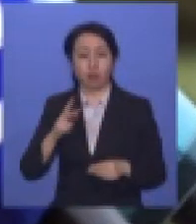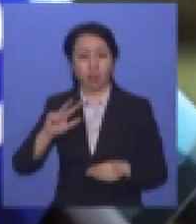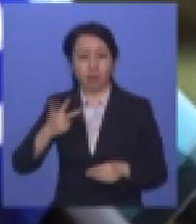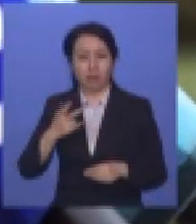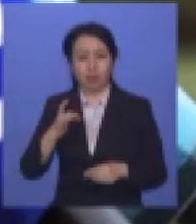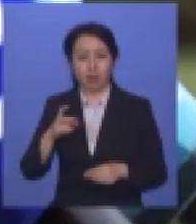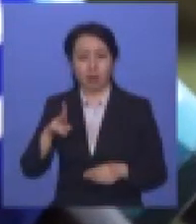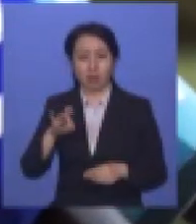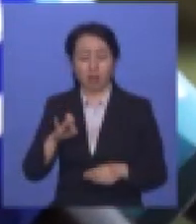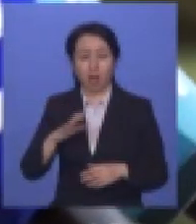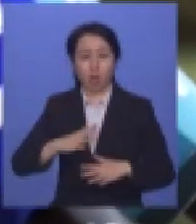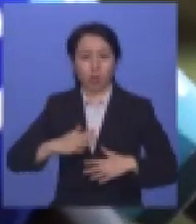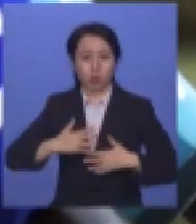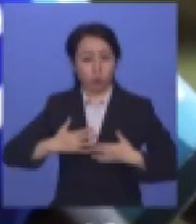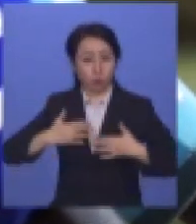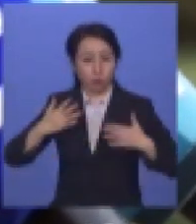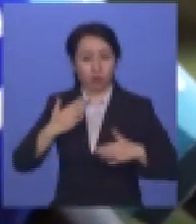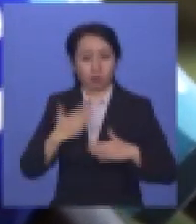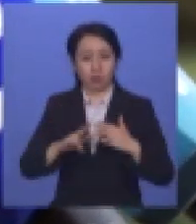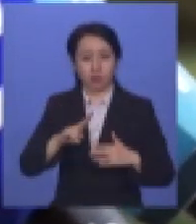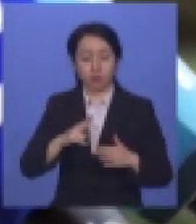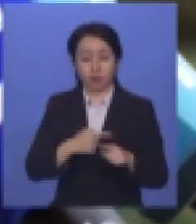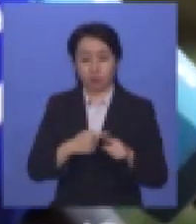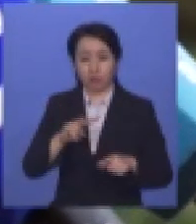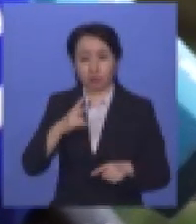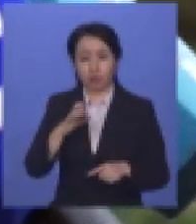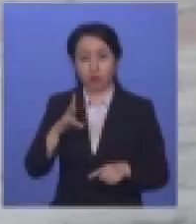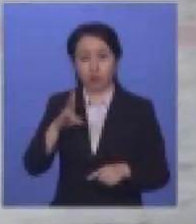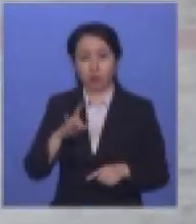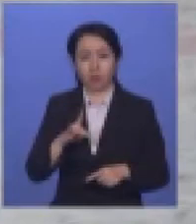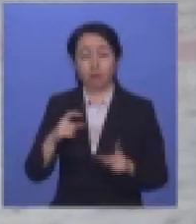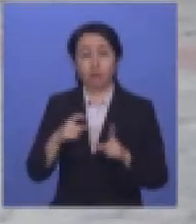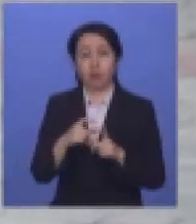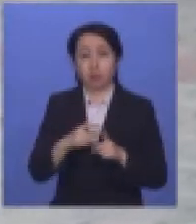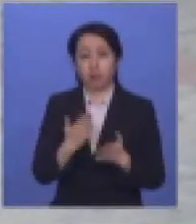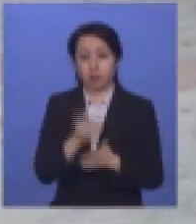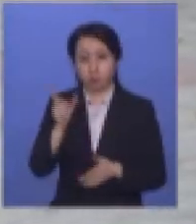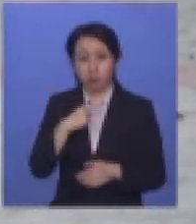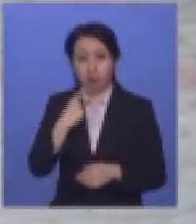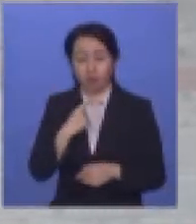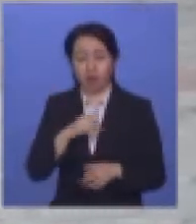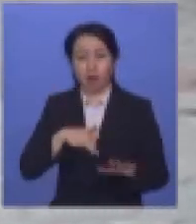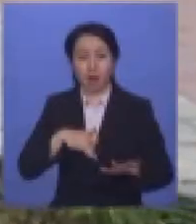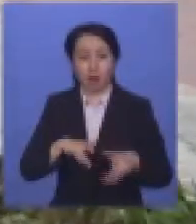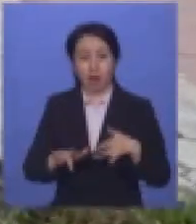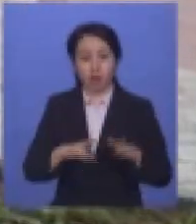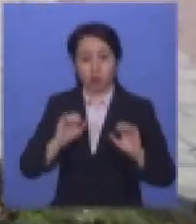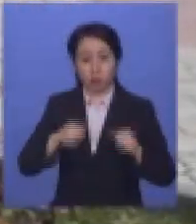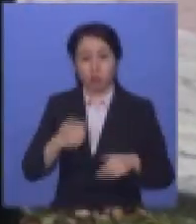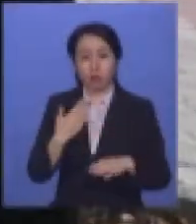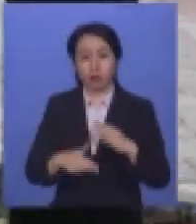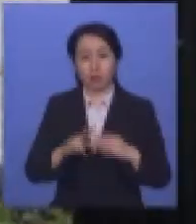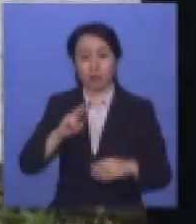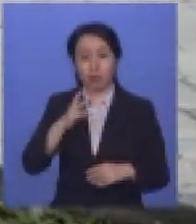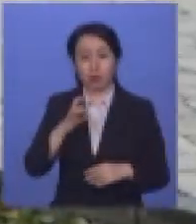третьей декадах. Туман вероятен в конце первой, в середине второй декады. По словам синоптиков, гололед в этом месяце возможен в конце